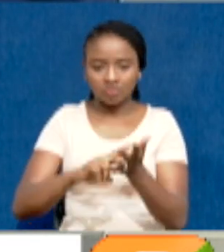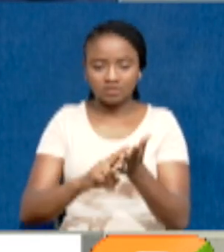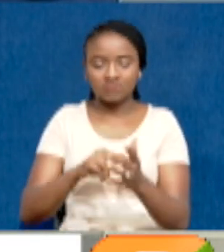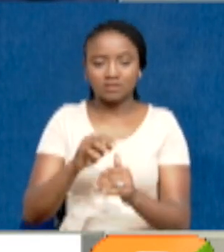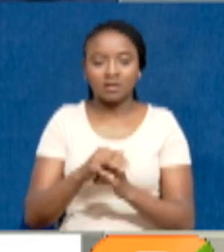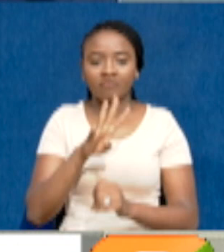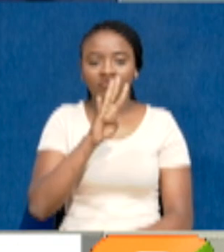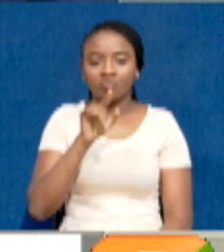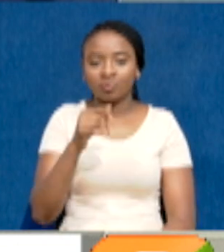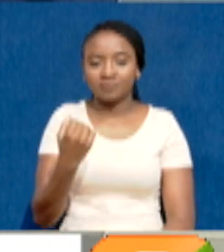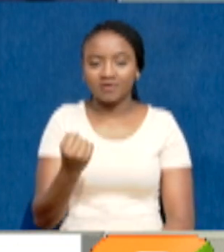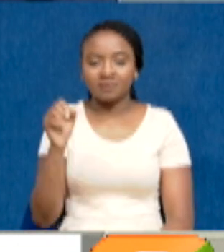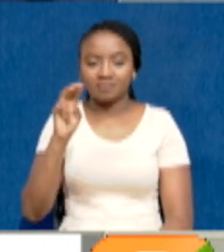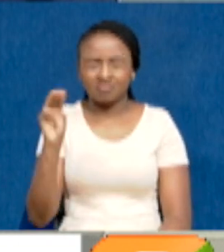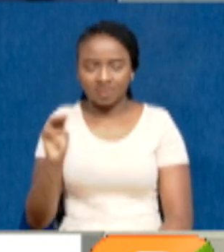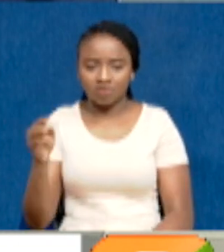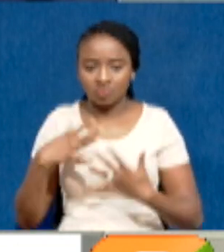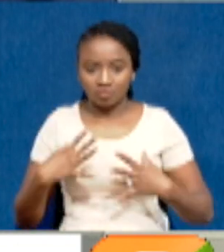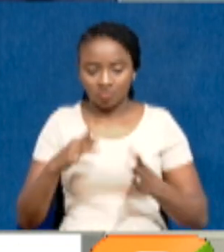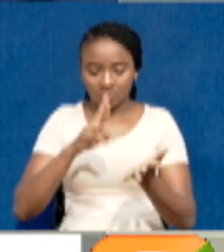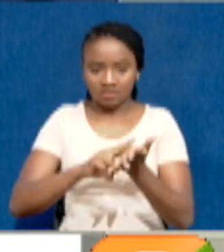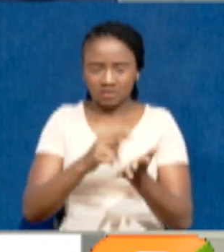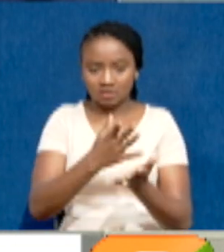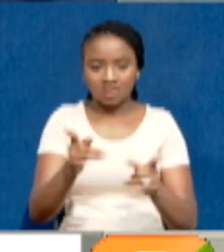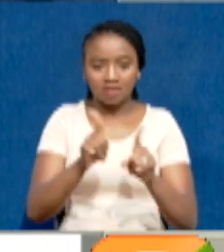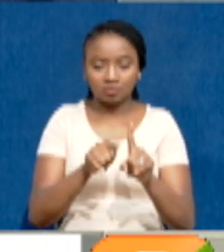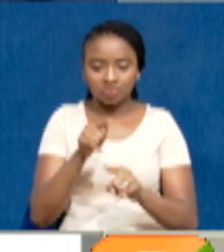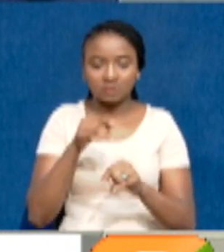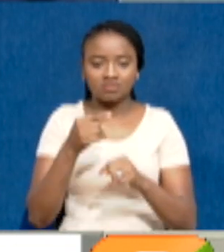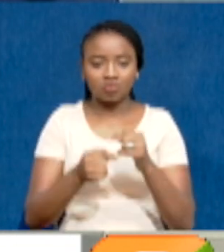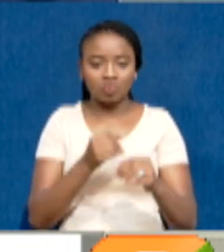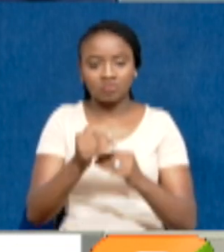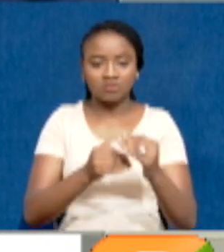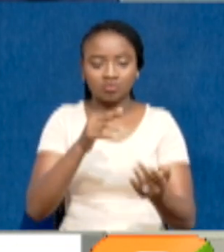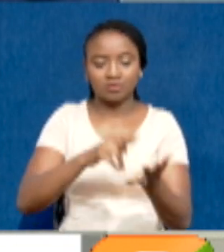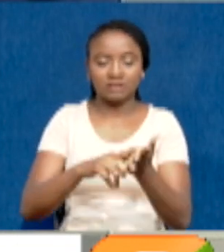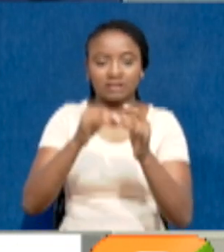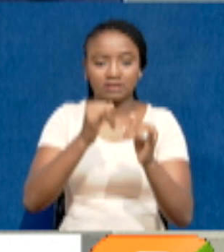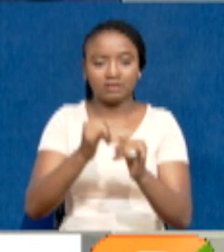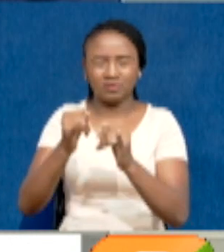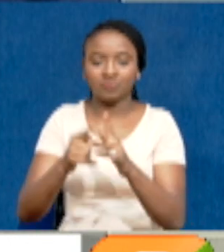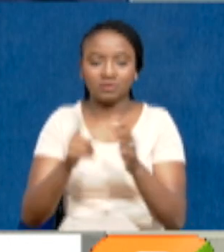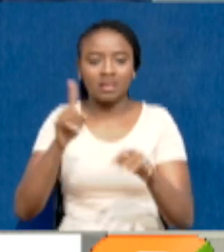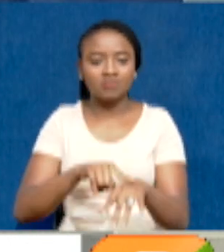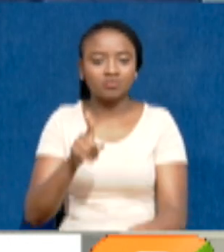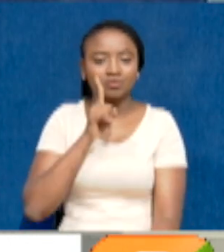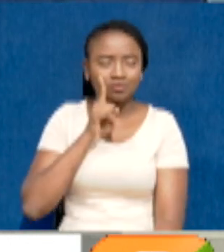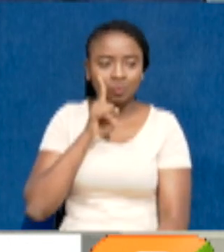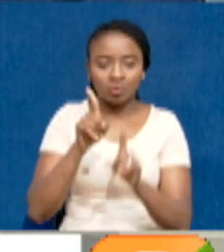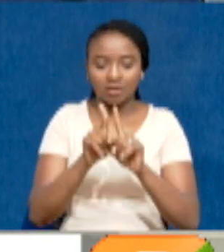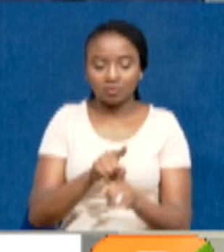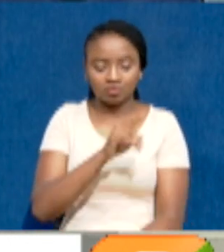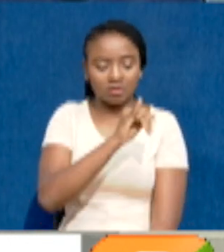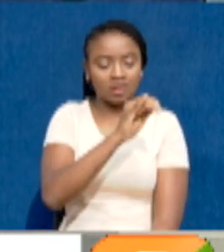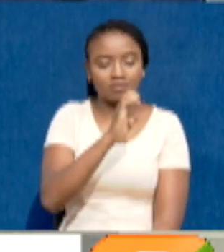milioni 4.5 mwezi huu wa Oktoba, huku zoezi la kuwasajili wapiga kura wapya likianza hapo kesho. Na mwenyekiti wa IEBC